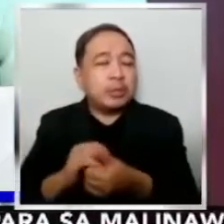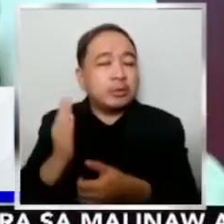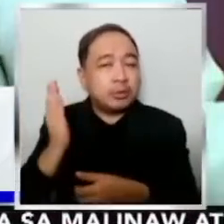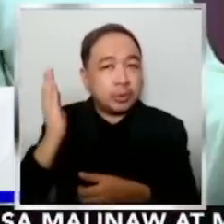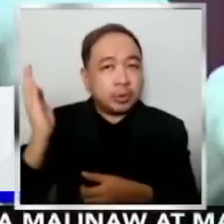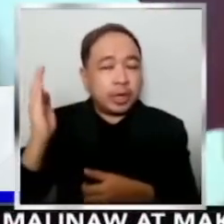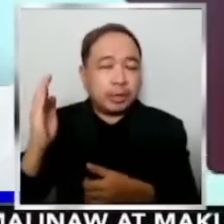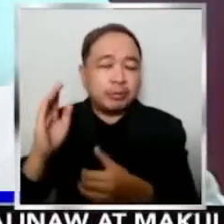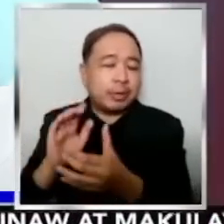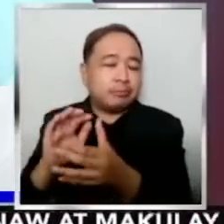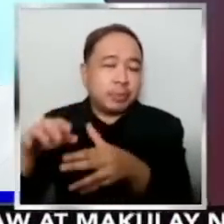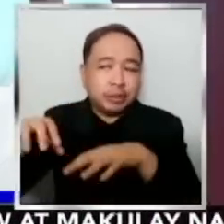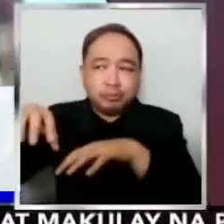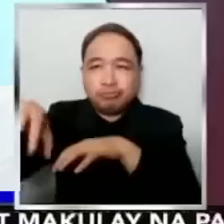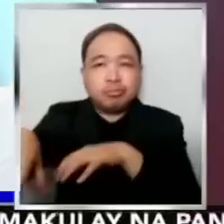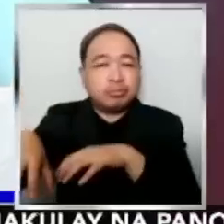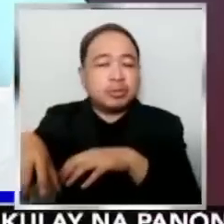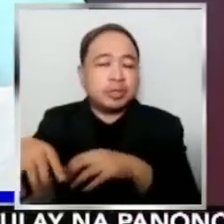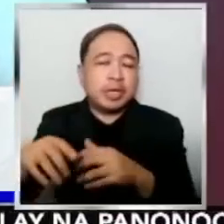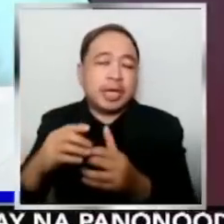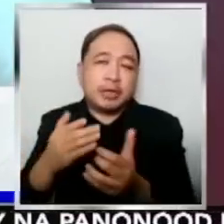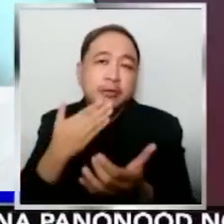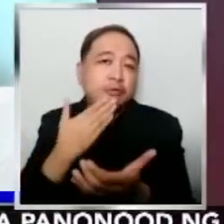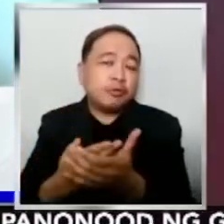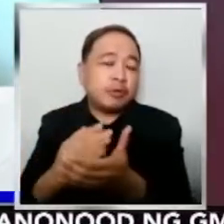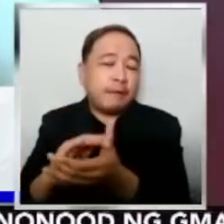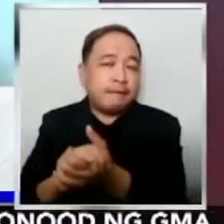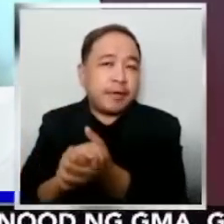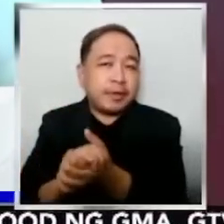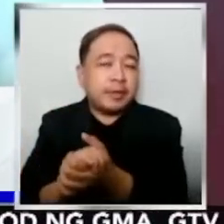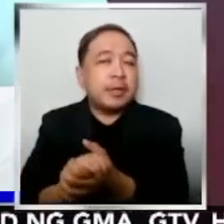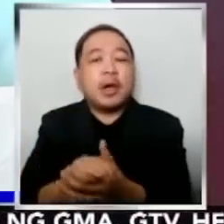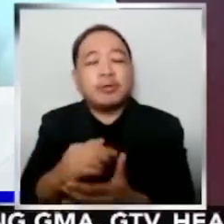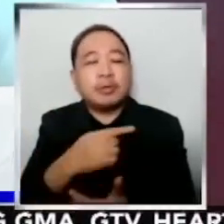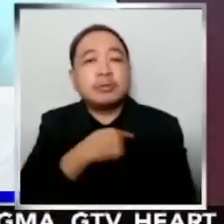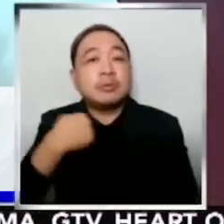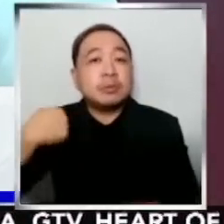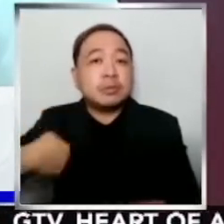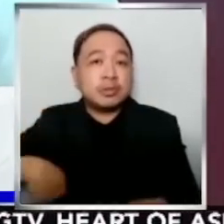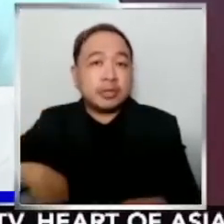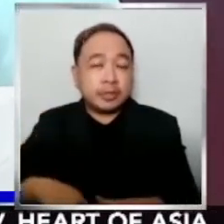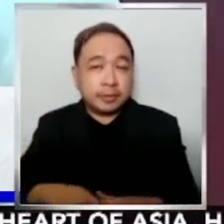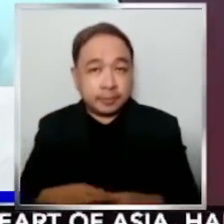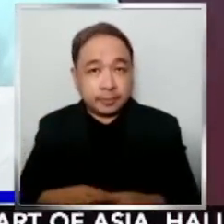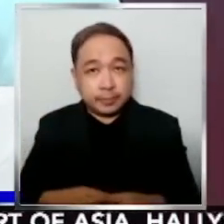neighbor and our good friend, the People's Republic of China.